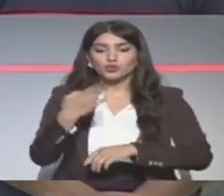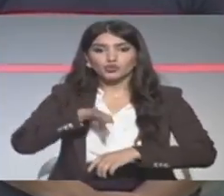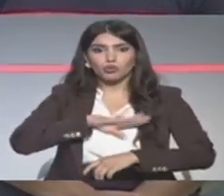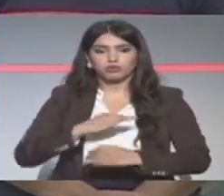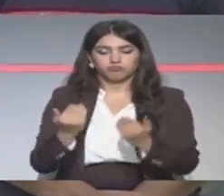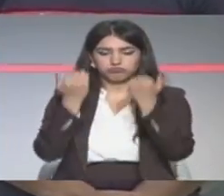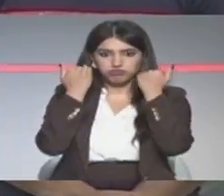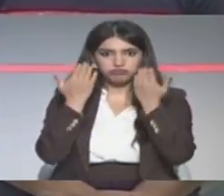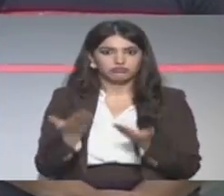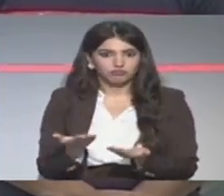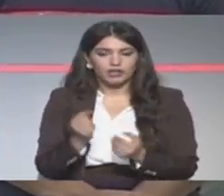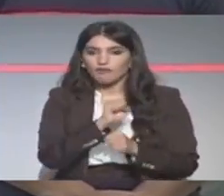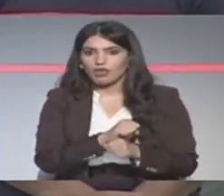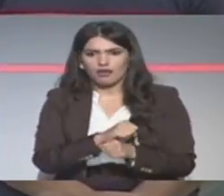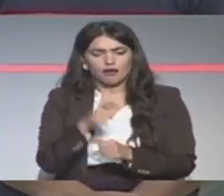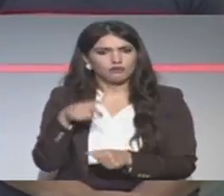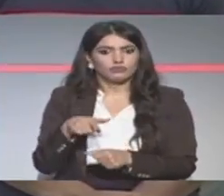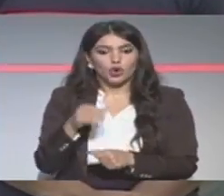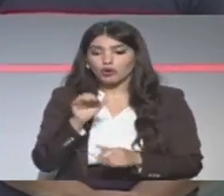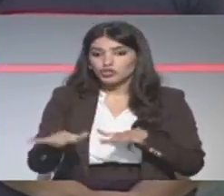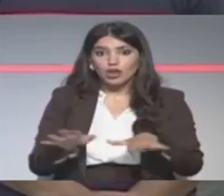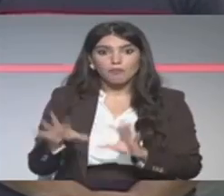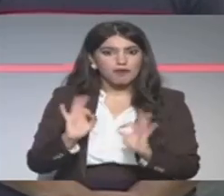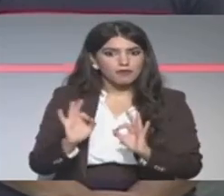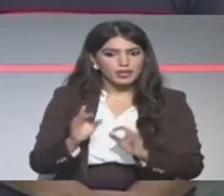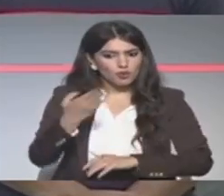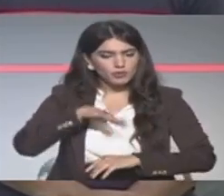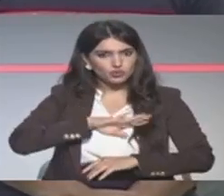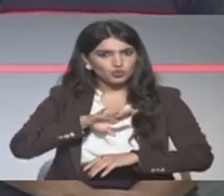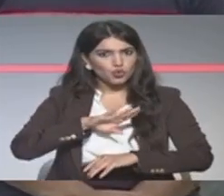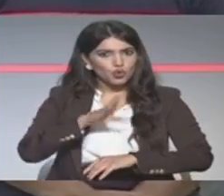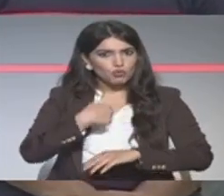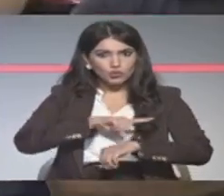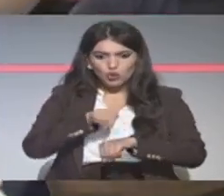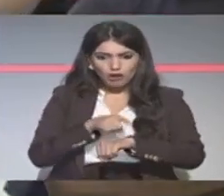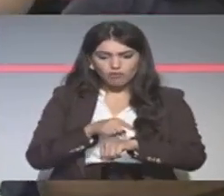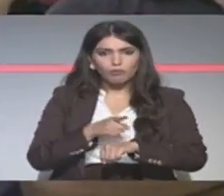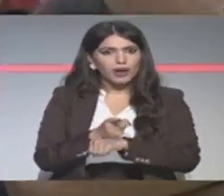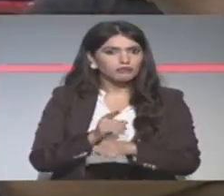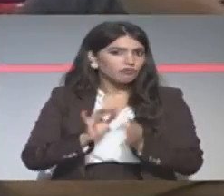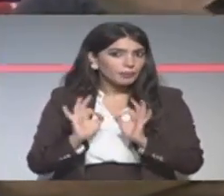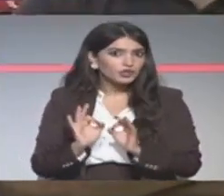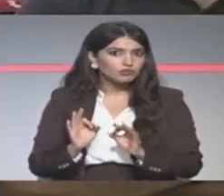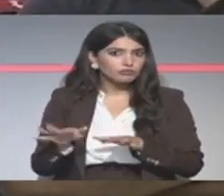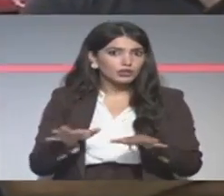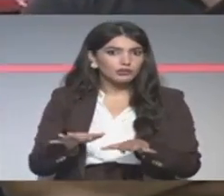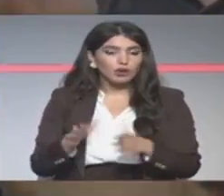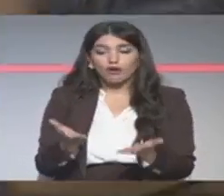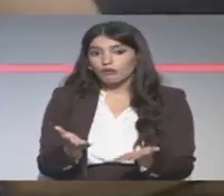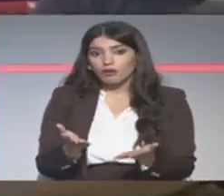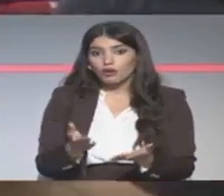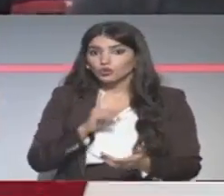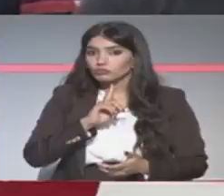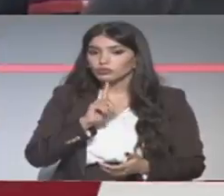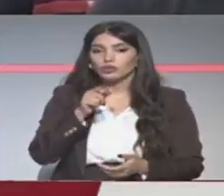في الاداره الجهويه بمنستير، ما صار حتى اجراء من السلطات الجهويه والسلطات المحليه. واحنا القسم اللي قسمينه مع ربي